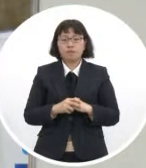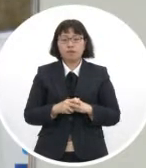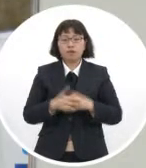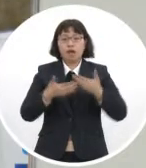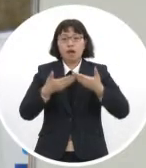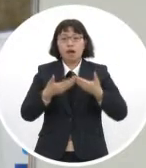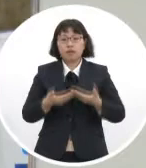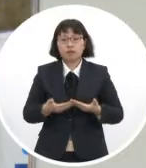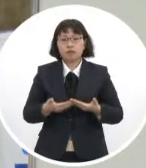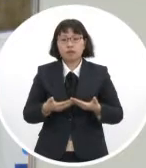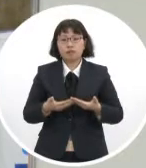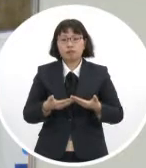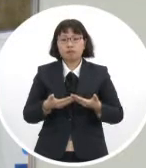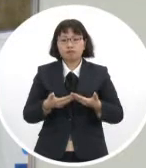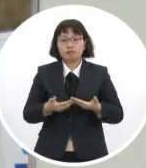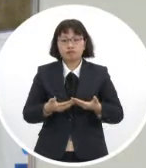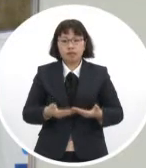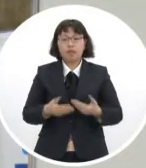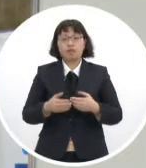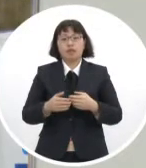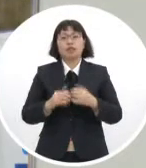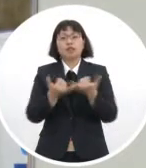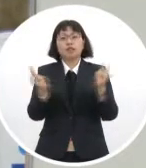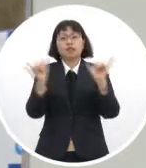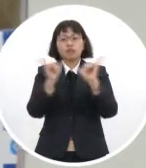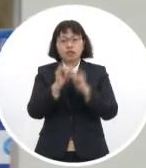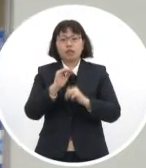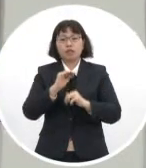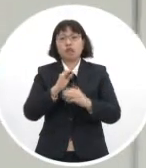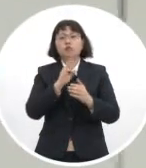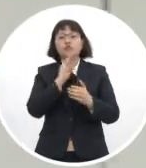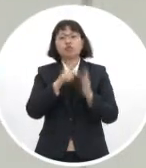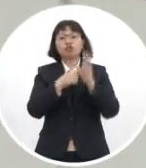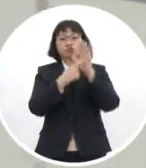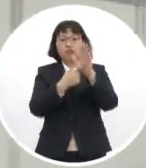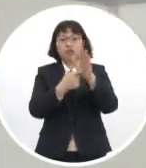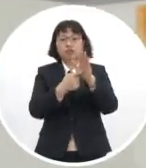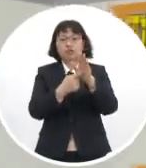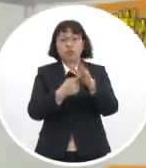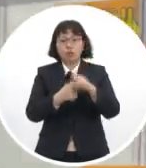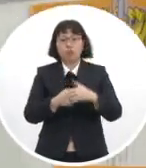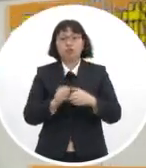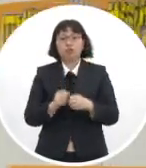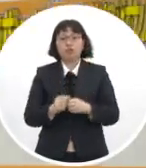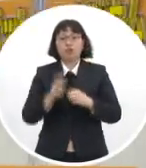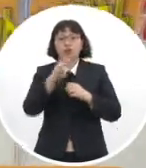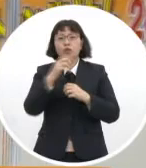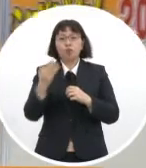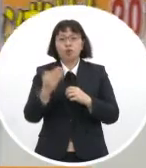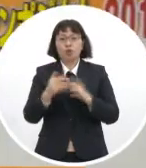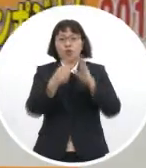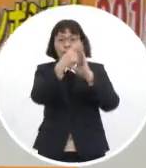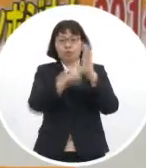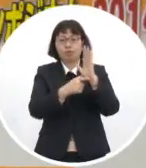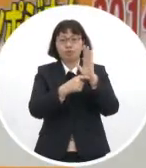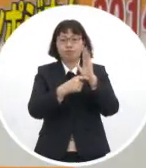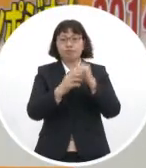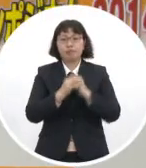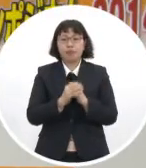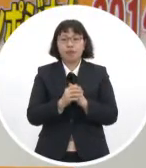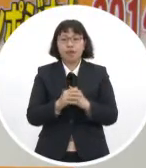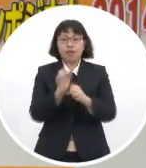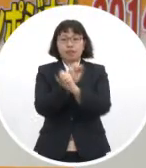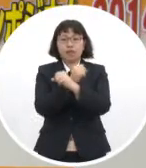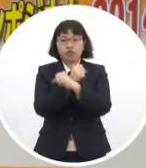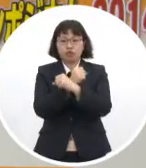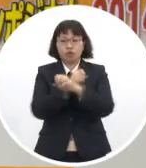安心・快適な社会の実現に貢献する次世代ロボットをテーマに、先進的な技術や研究